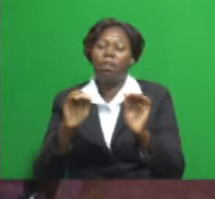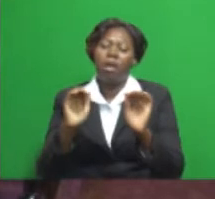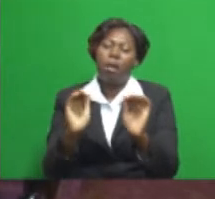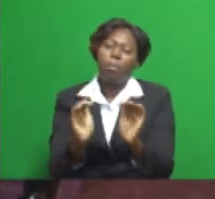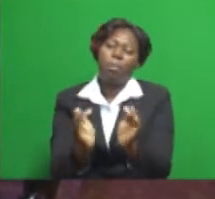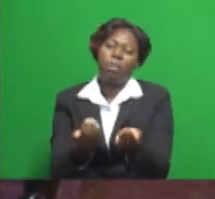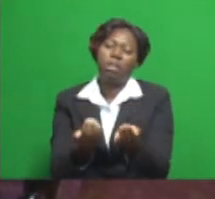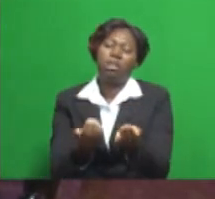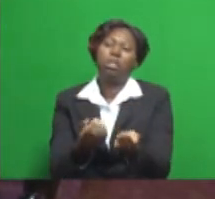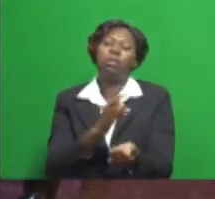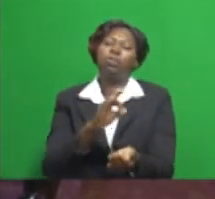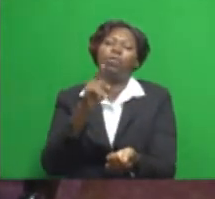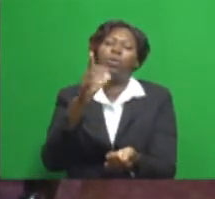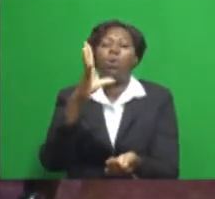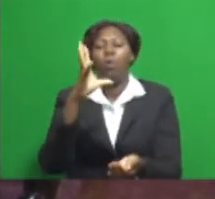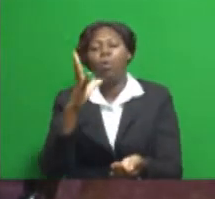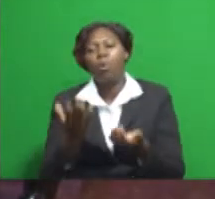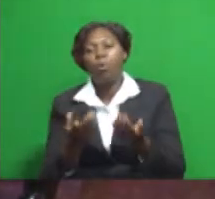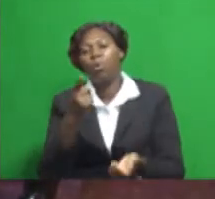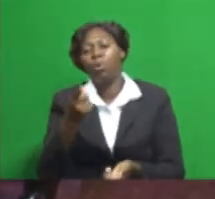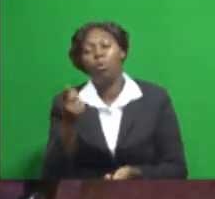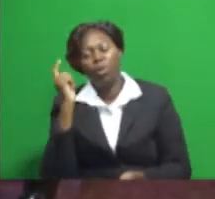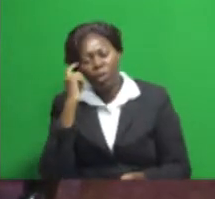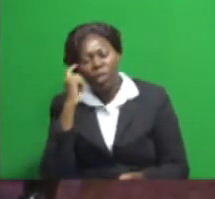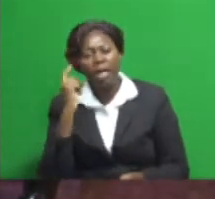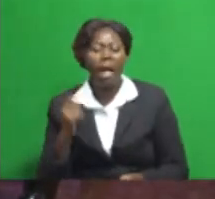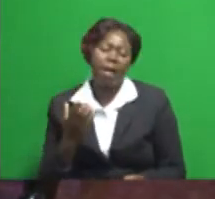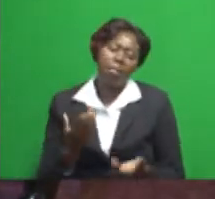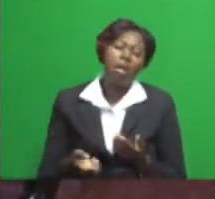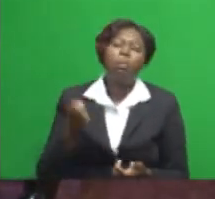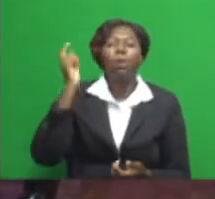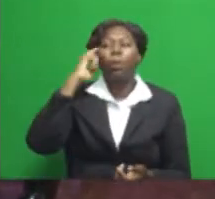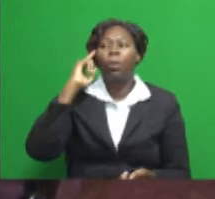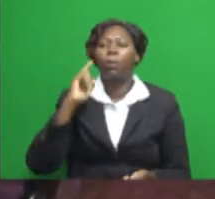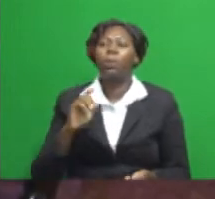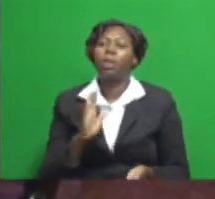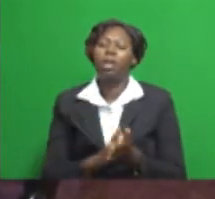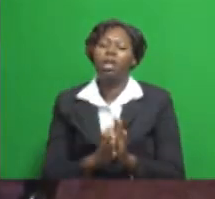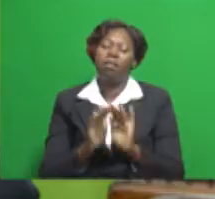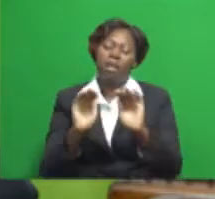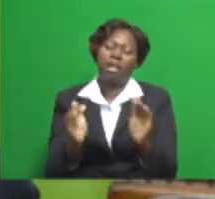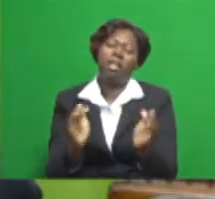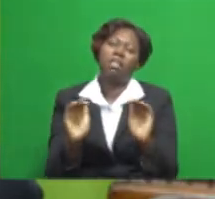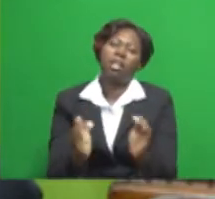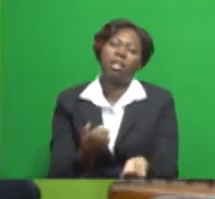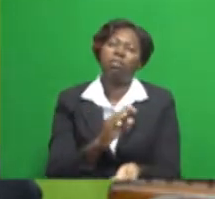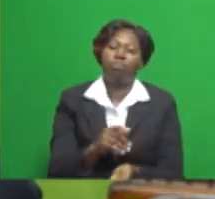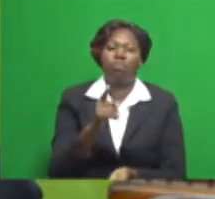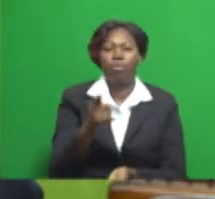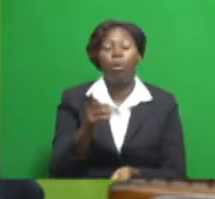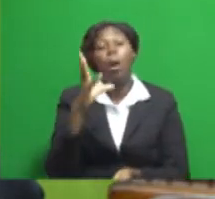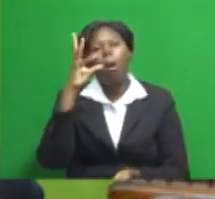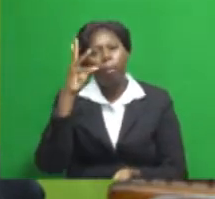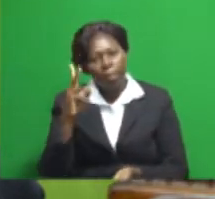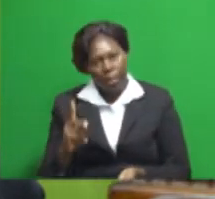takwa associate kurwira kwaMwari nekubva taona marisauti hani mazvonaka dzimwe nguva zvikaisaita kunge zvadaro